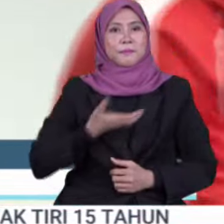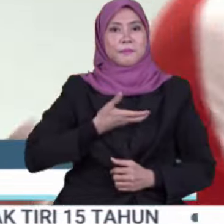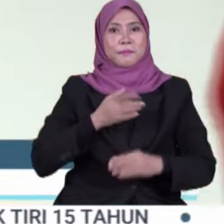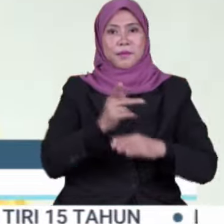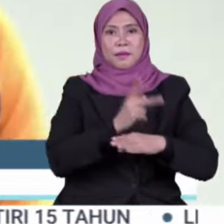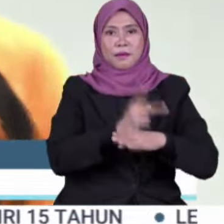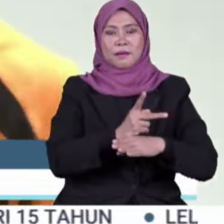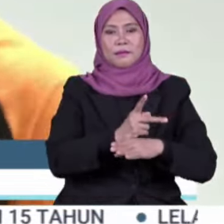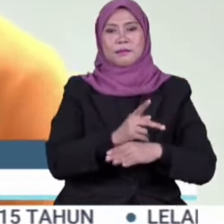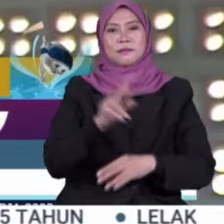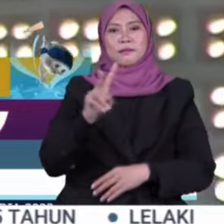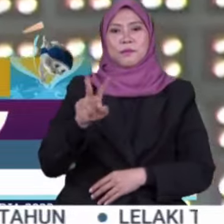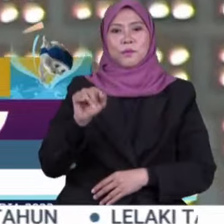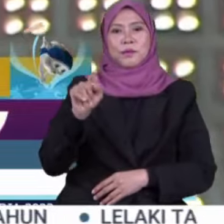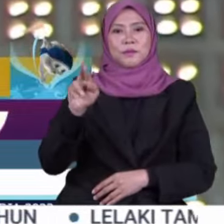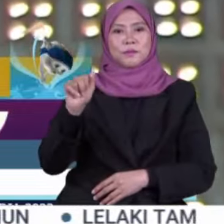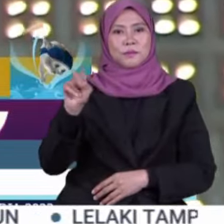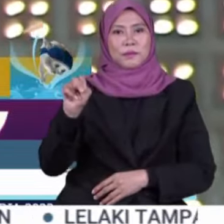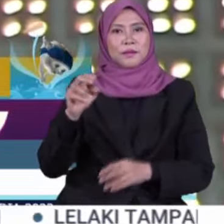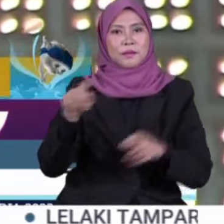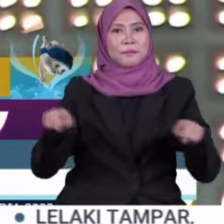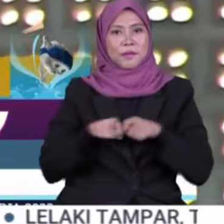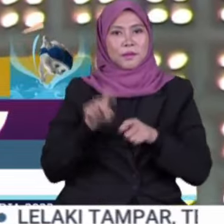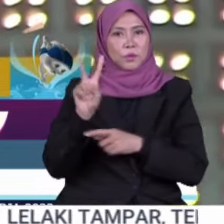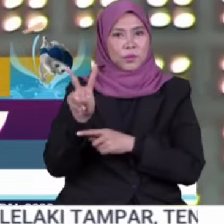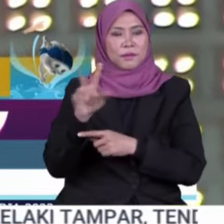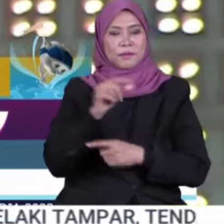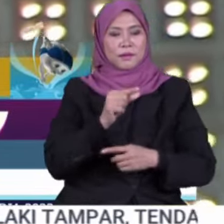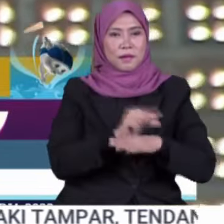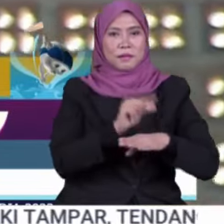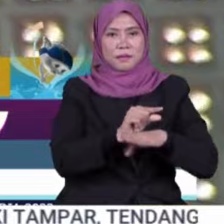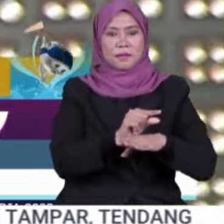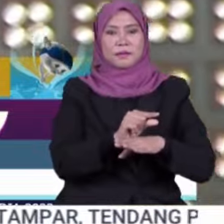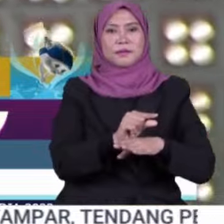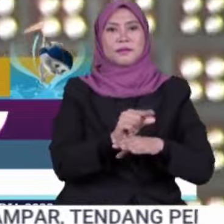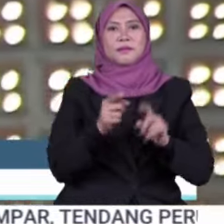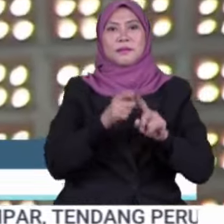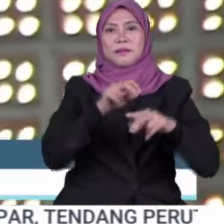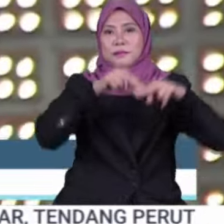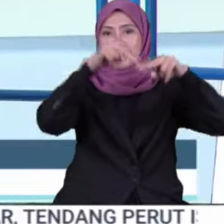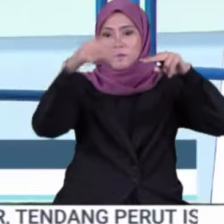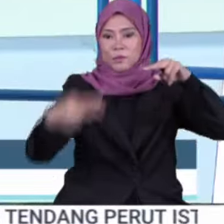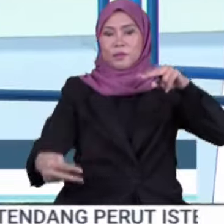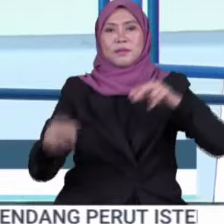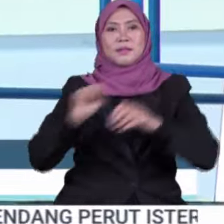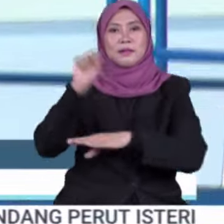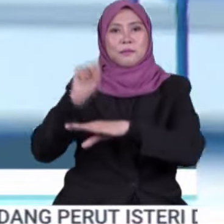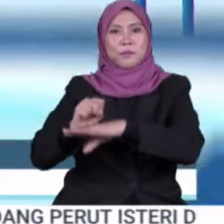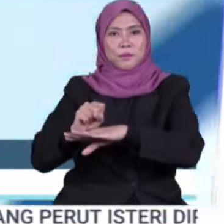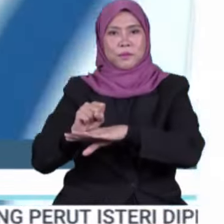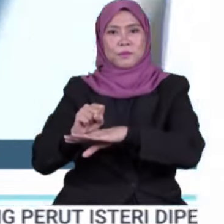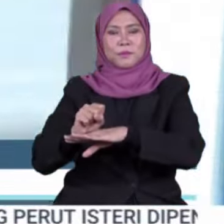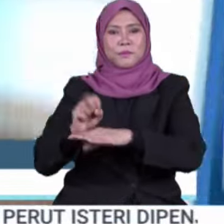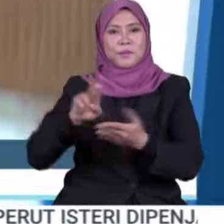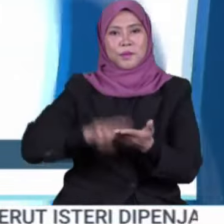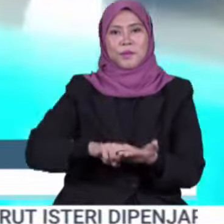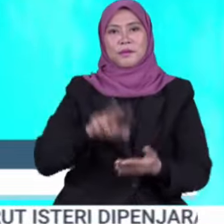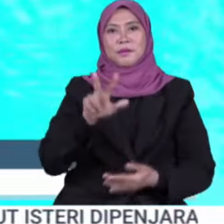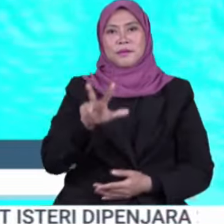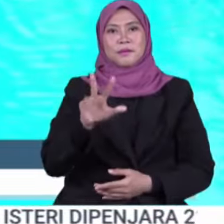menjadi milik Bertrand yang mengakhiri saingan di tempat kedua, manakala gangsa menjadi milik atlet penerja Singapura Max Lee Shen Un merekod